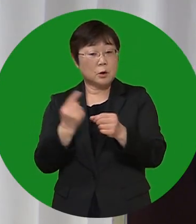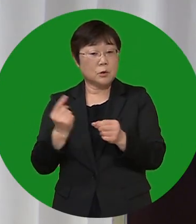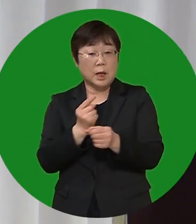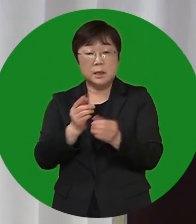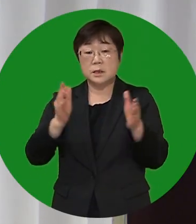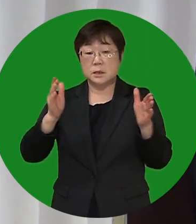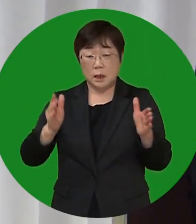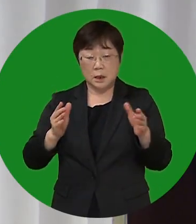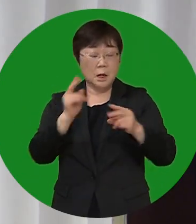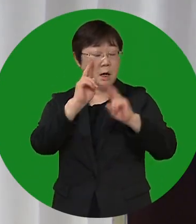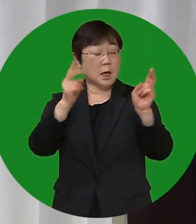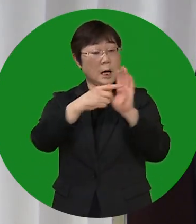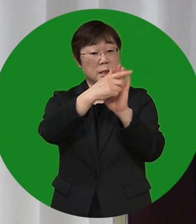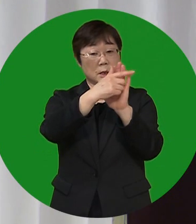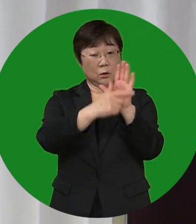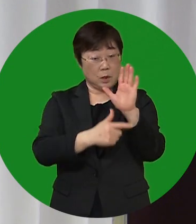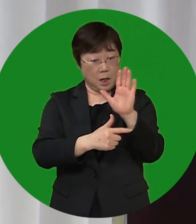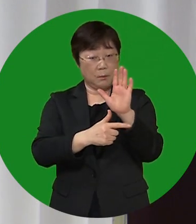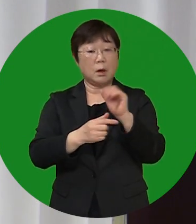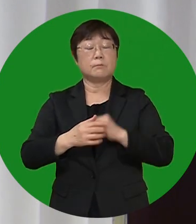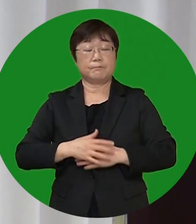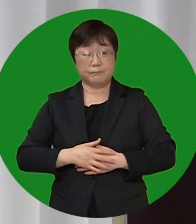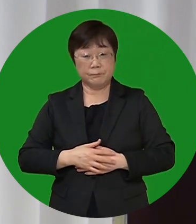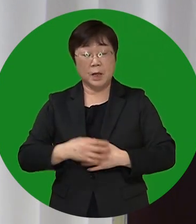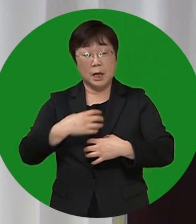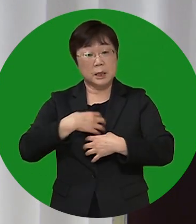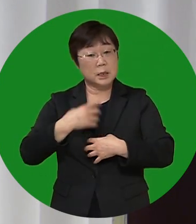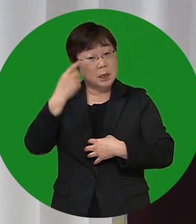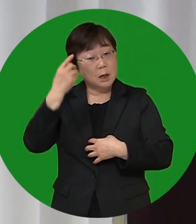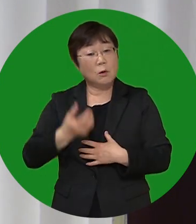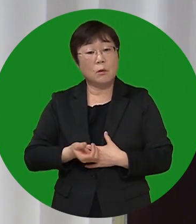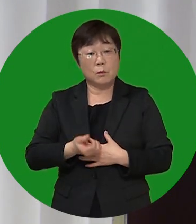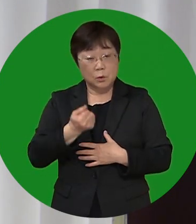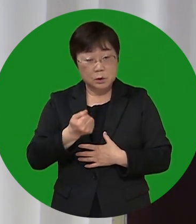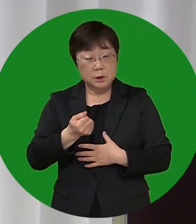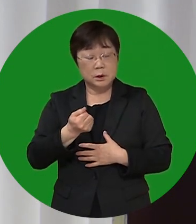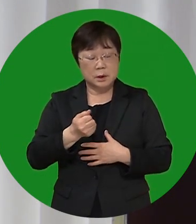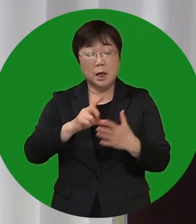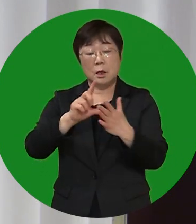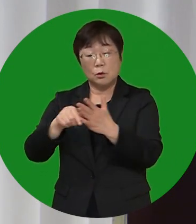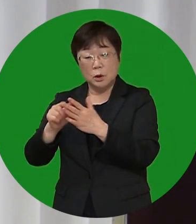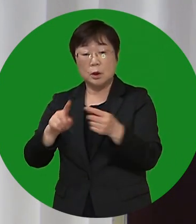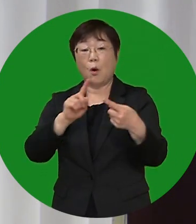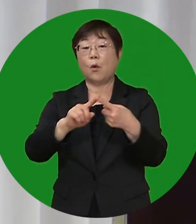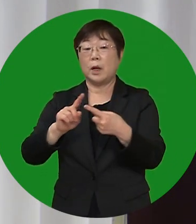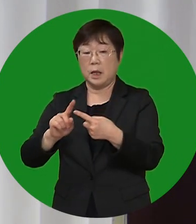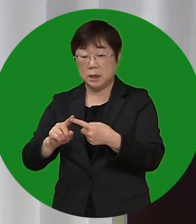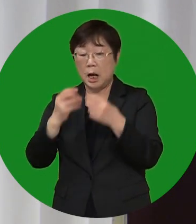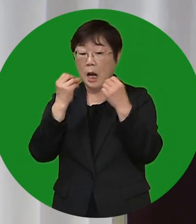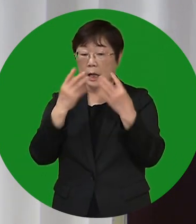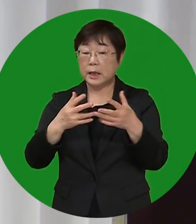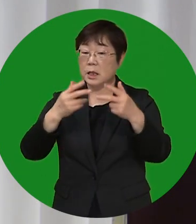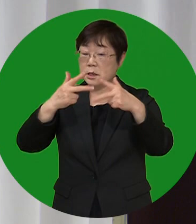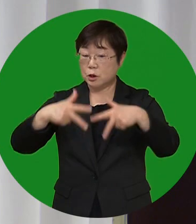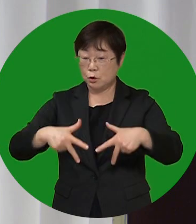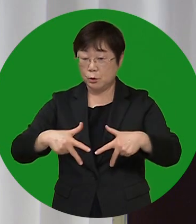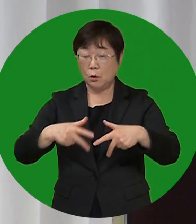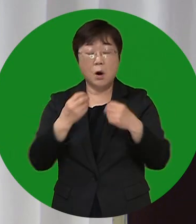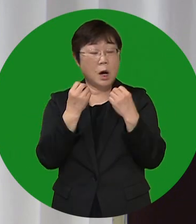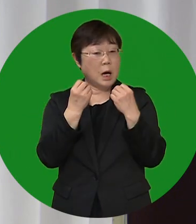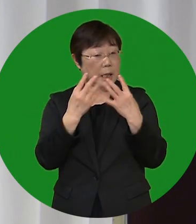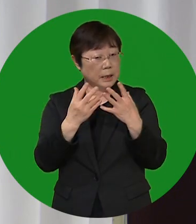年間の会社のテーマ方危機感を持って臨機応変に新しい